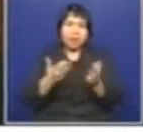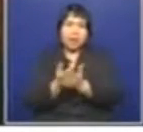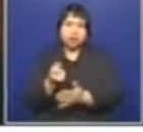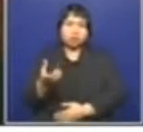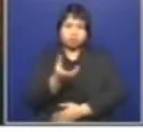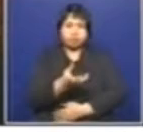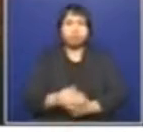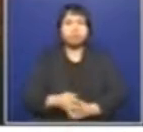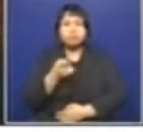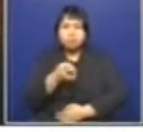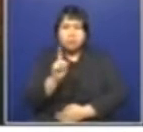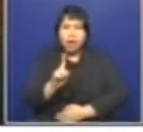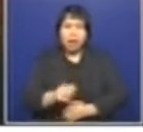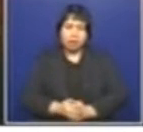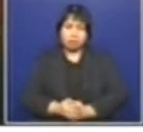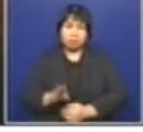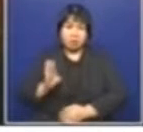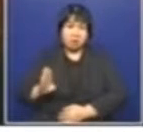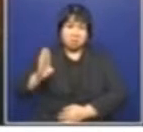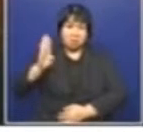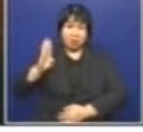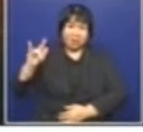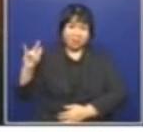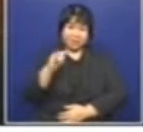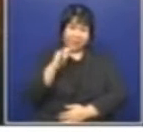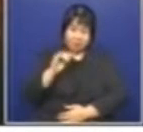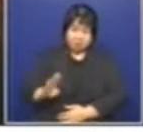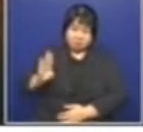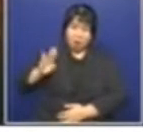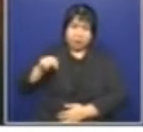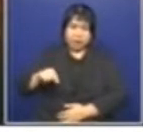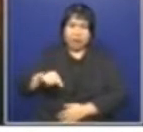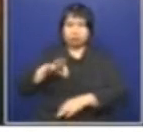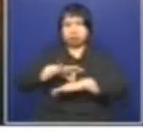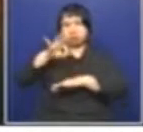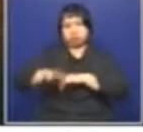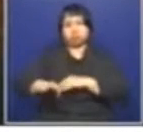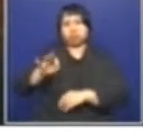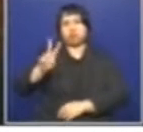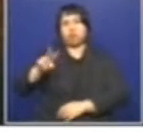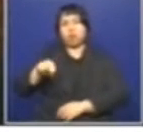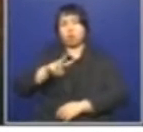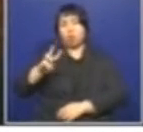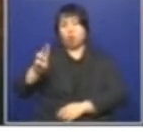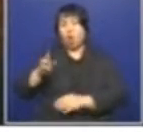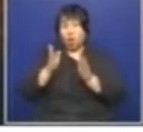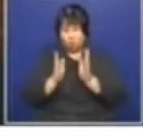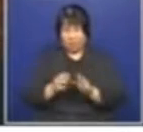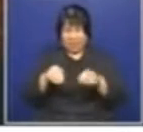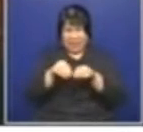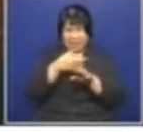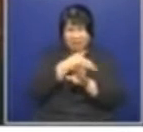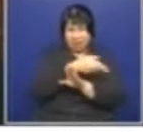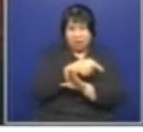ช็อกบริษัทซับคอนแทคสายการบินชื่อดังปลดพนักงาน 2,600 คนนี้เร็วๆนี่นะครับข่